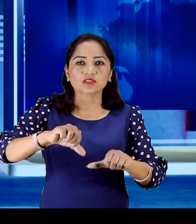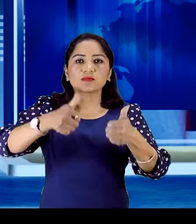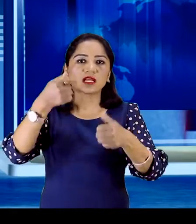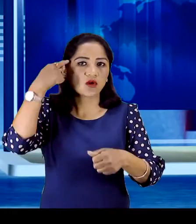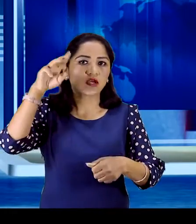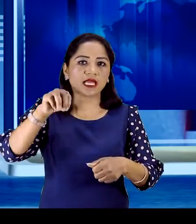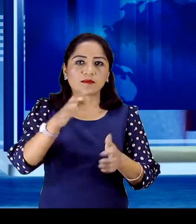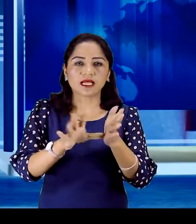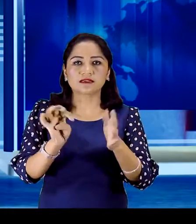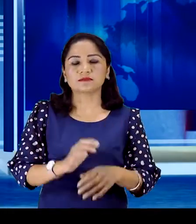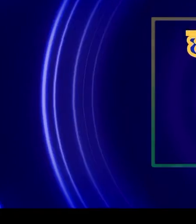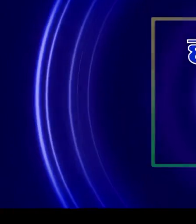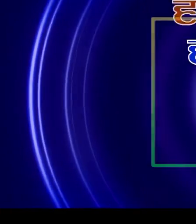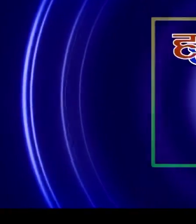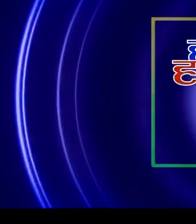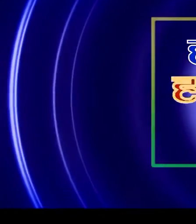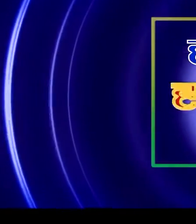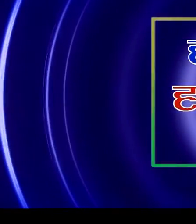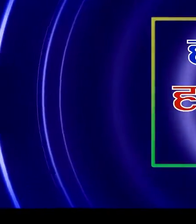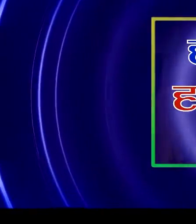करू यो सफलताको गथा बाटा।